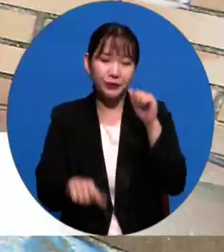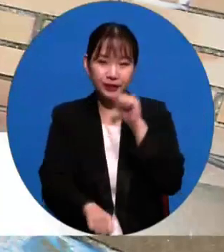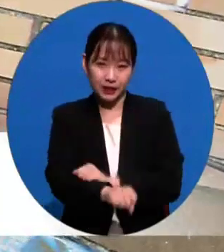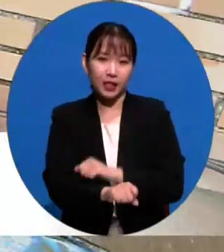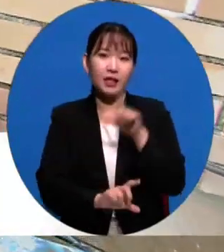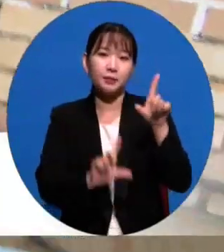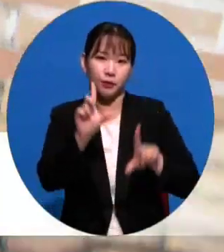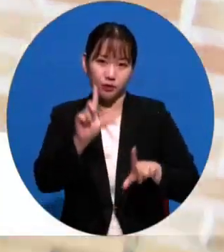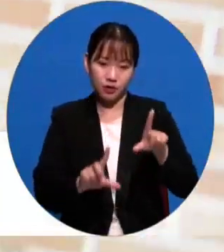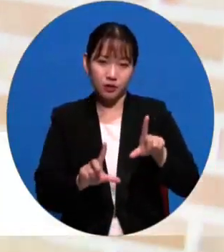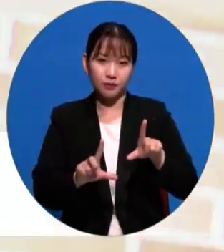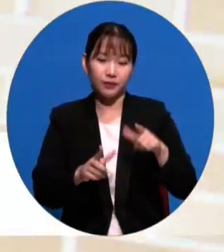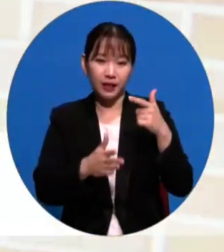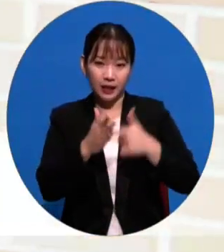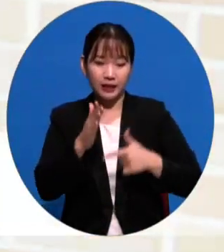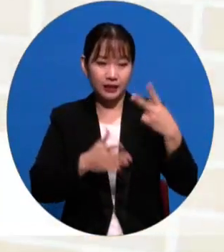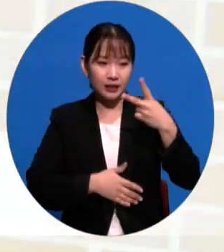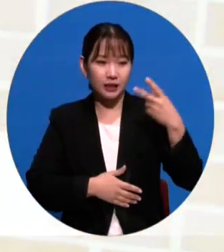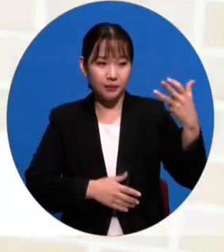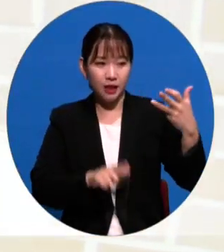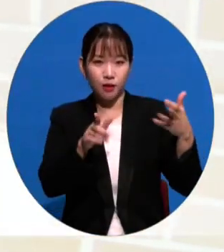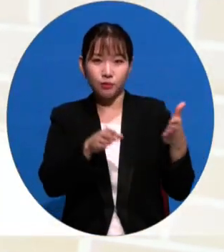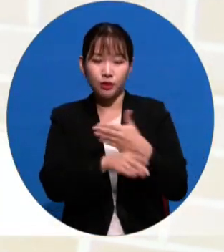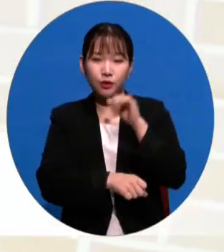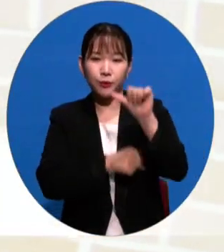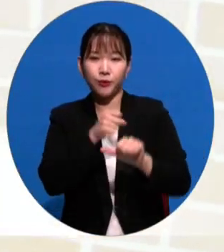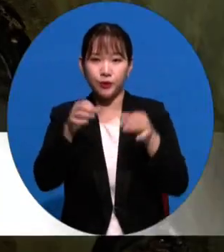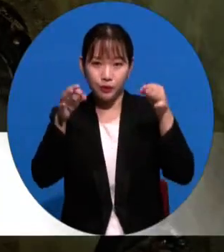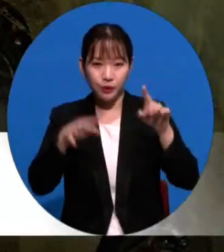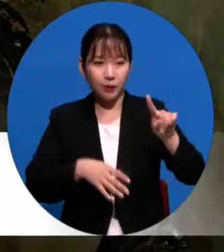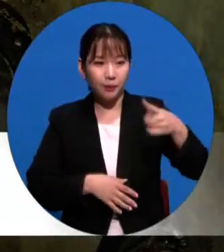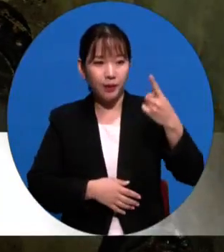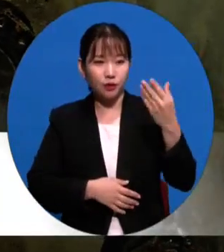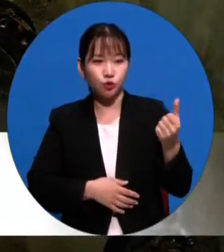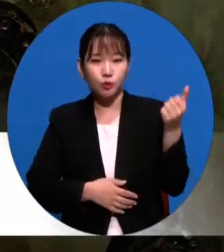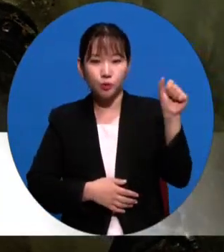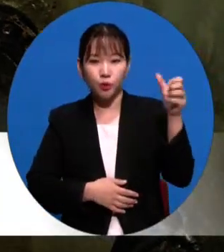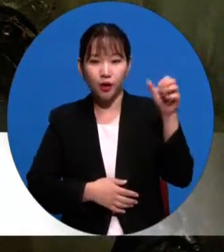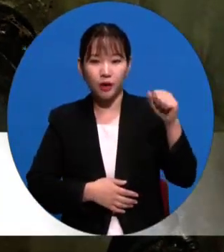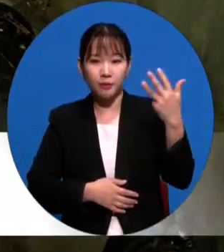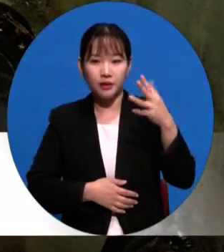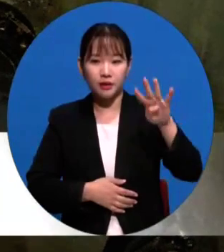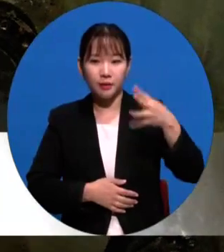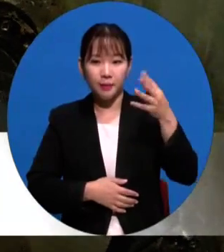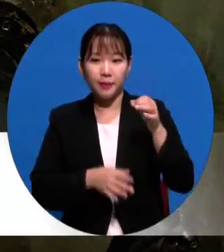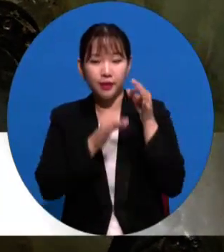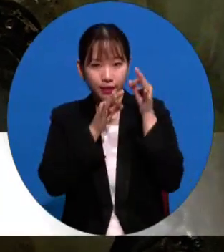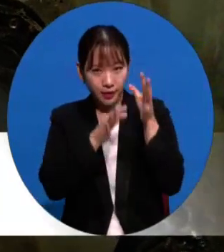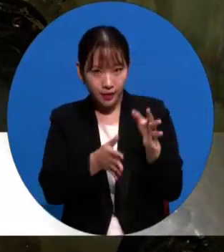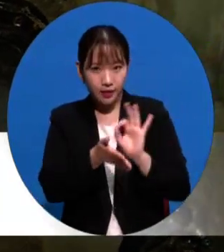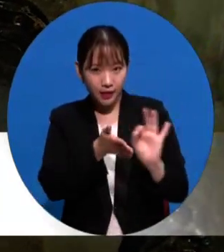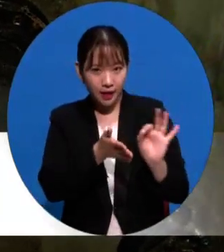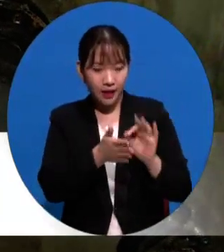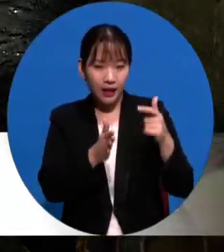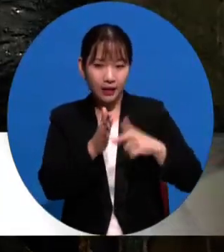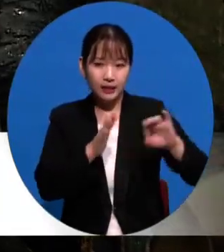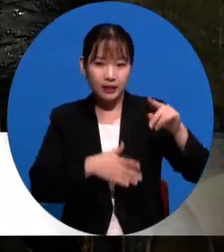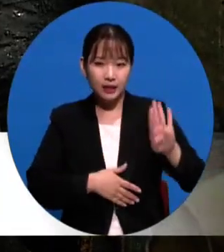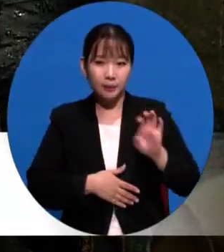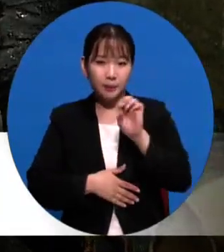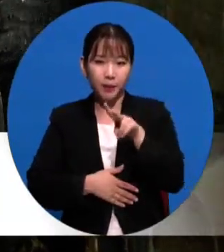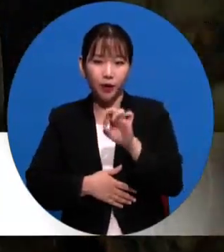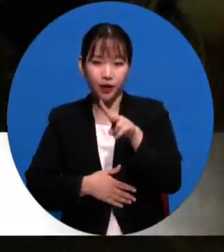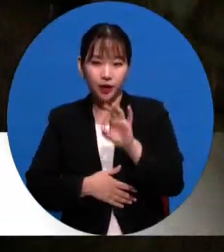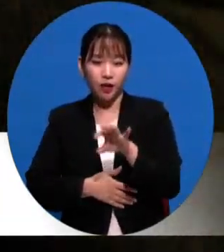기록했습니다. 강진군은 2018년부터 5년 동안 195억 8,400만 원을 투입해 강진읍과